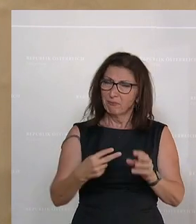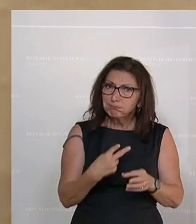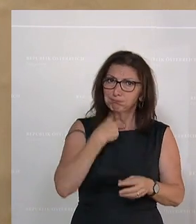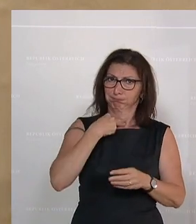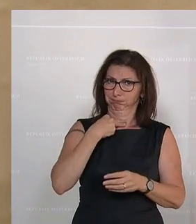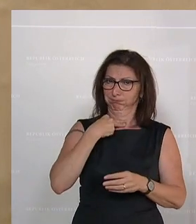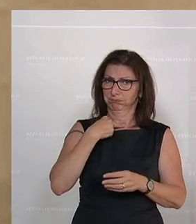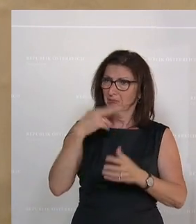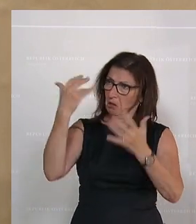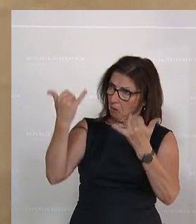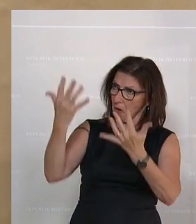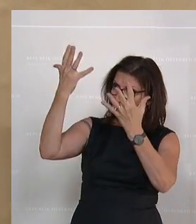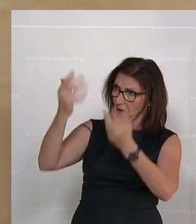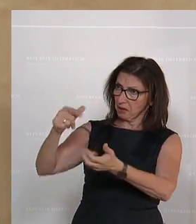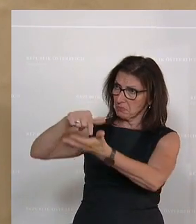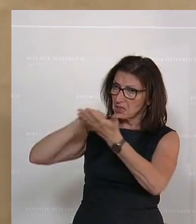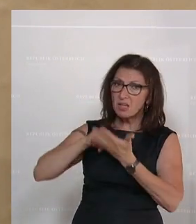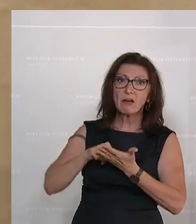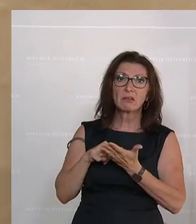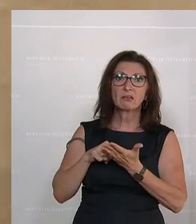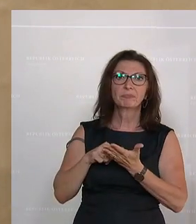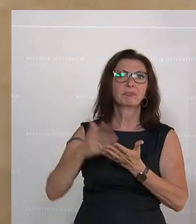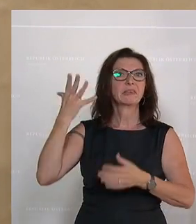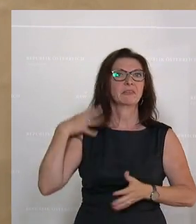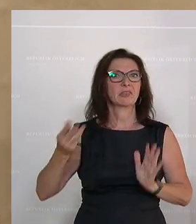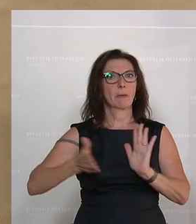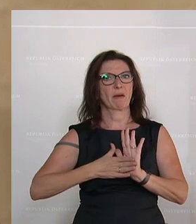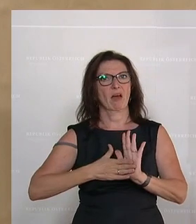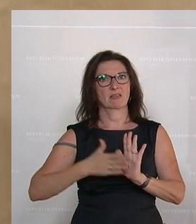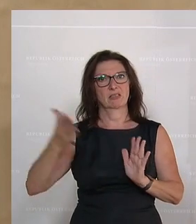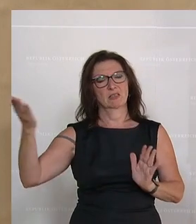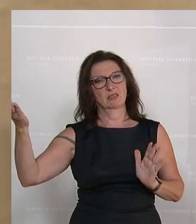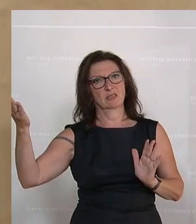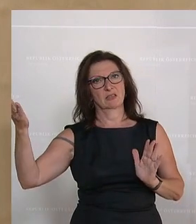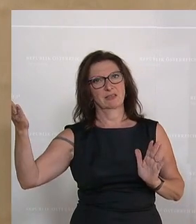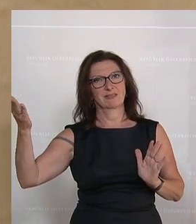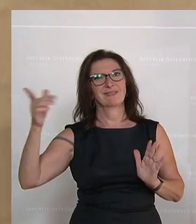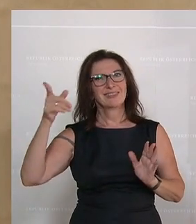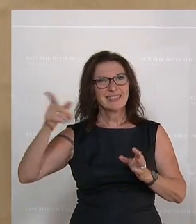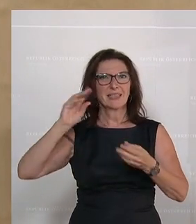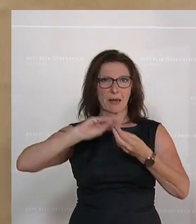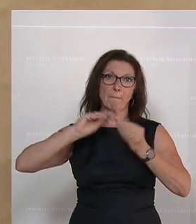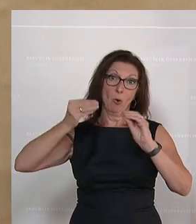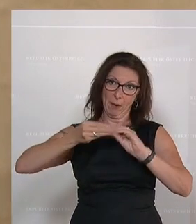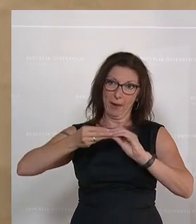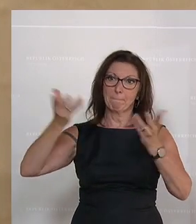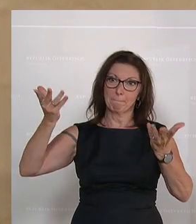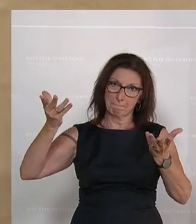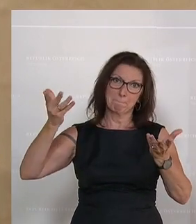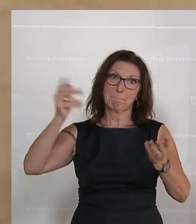ergebnis dass sie heute präsentieren zeigte es wieder sie haben das problem leider nicht